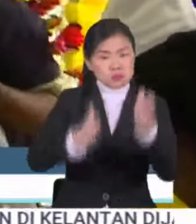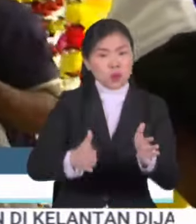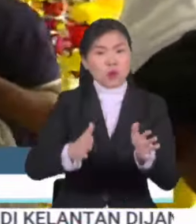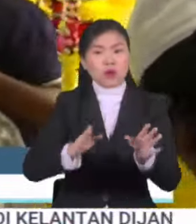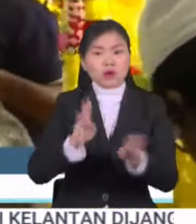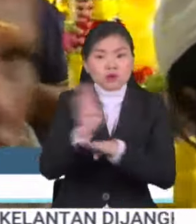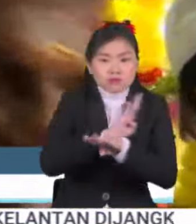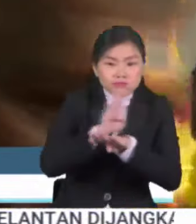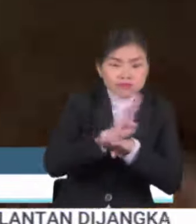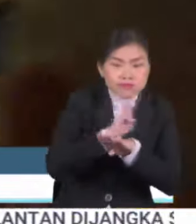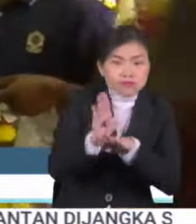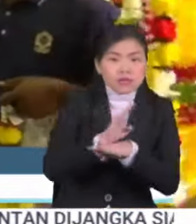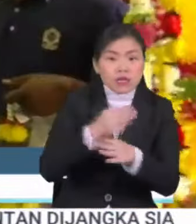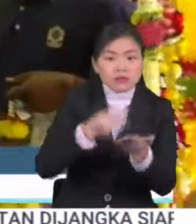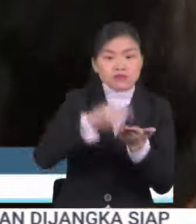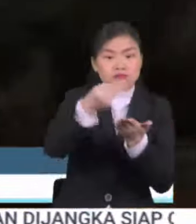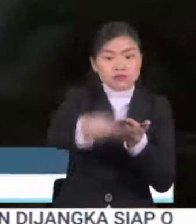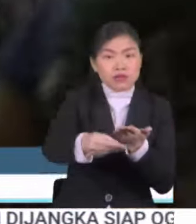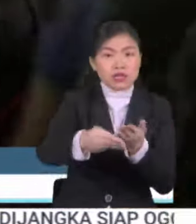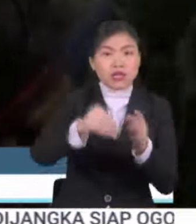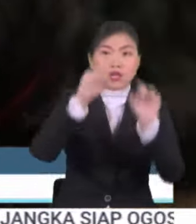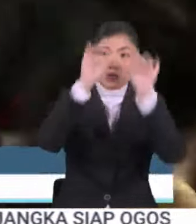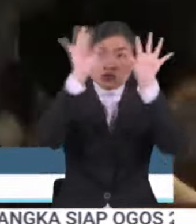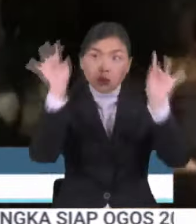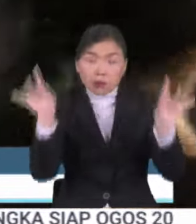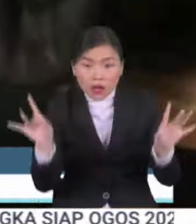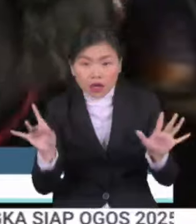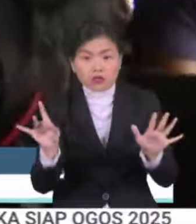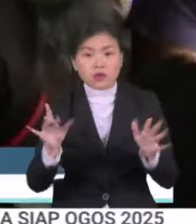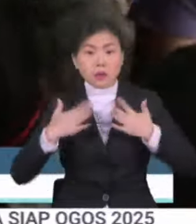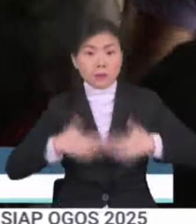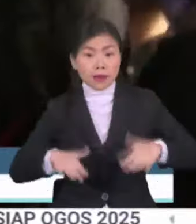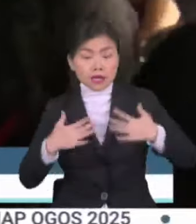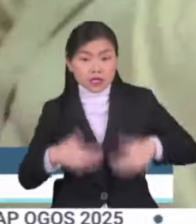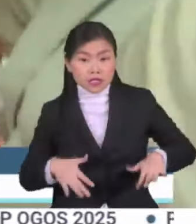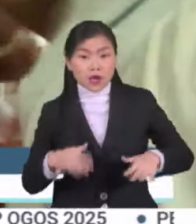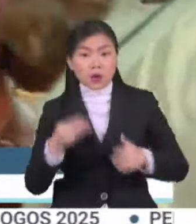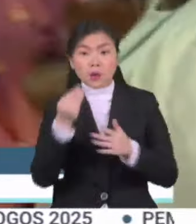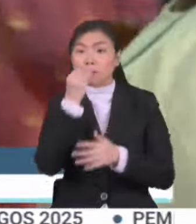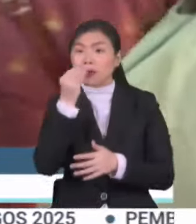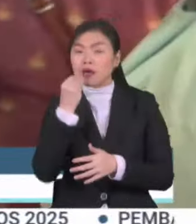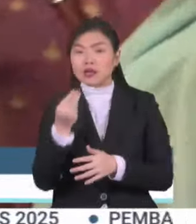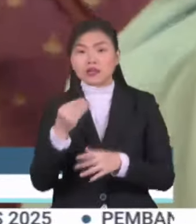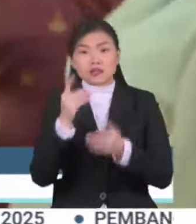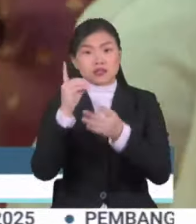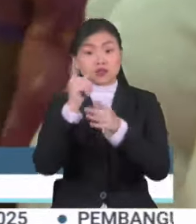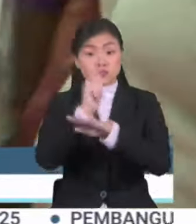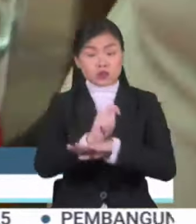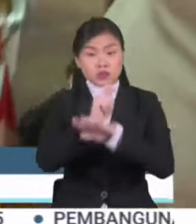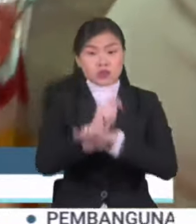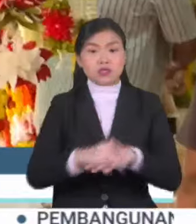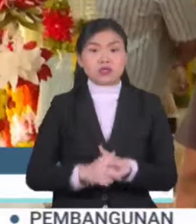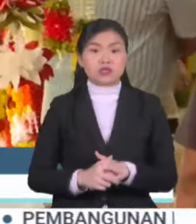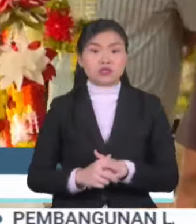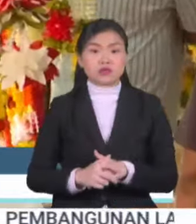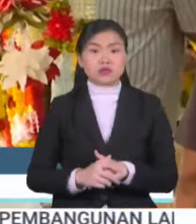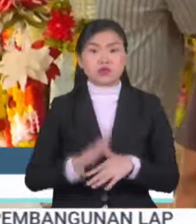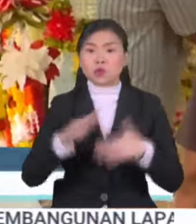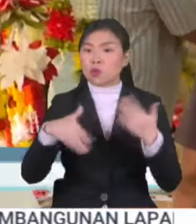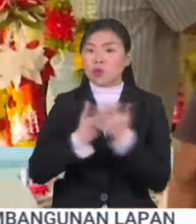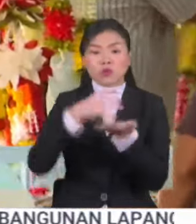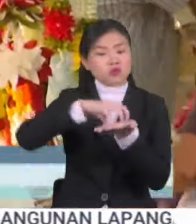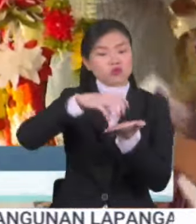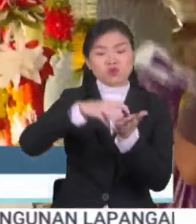seperti hiasan, manisan, bunga dan juadah tradisional. Persiapannya hampir siap. Muruku dan kuih-kuihnya